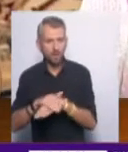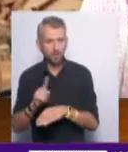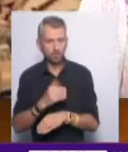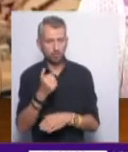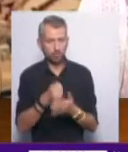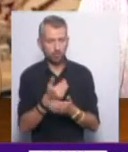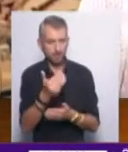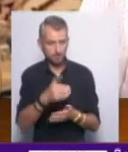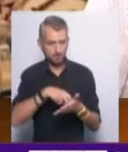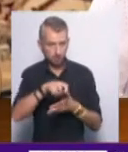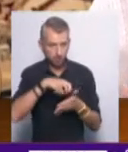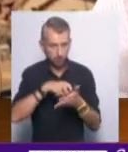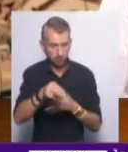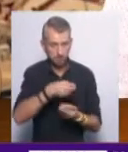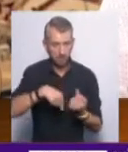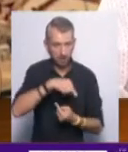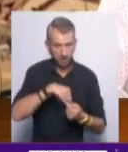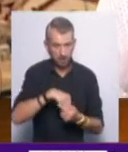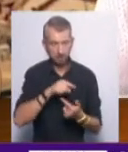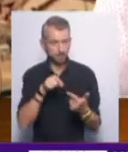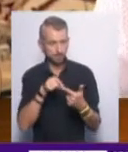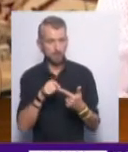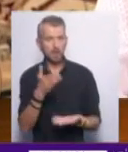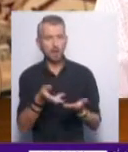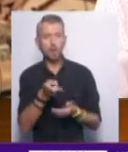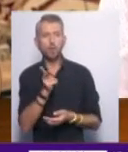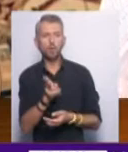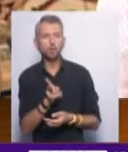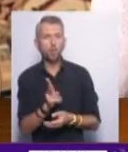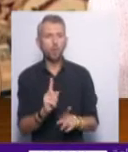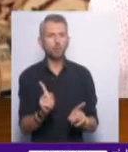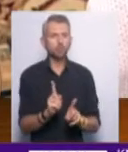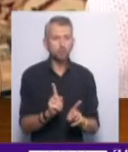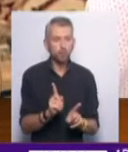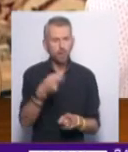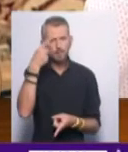пишуть підприємці. Далі, якщо хтось щимить